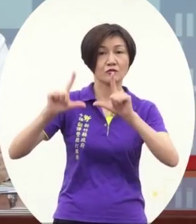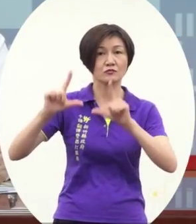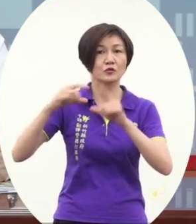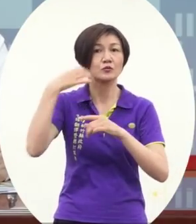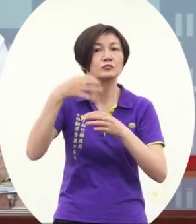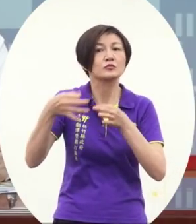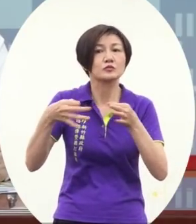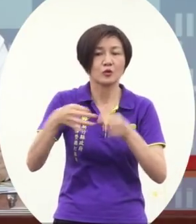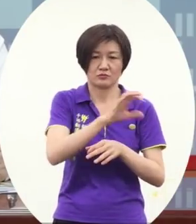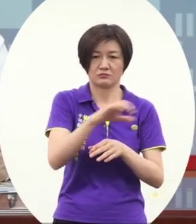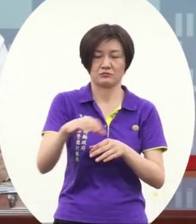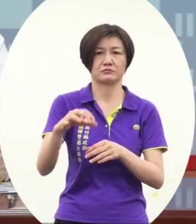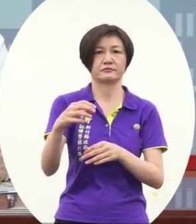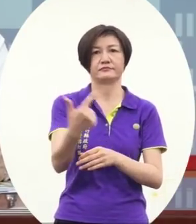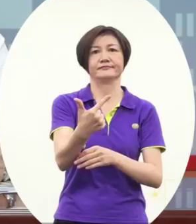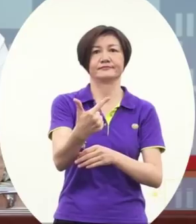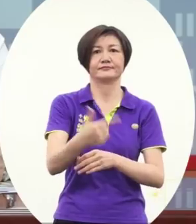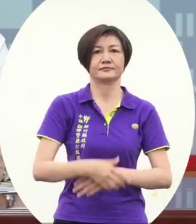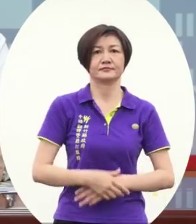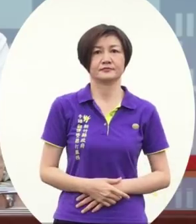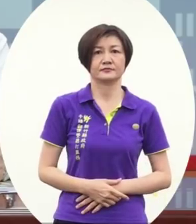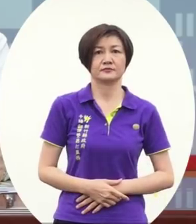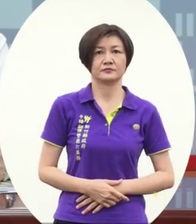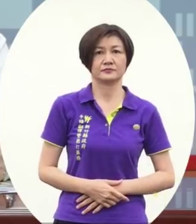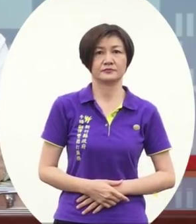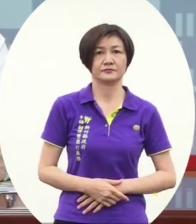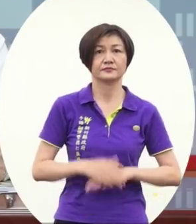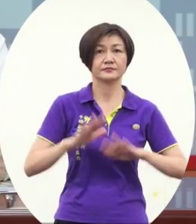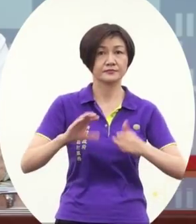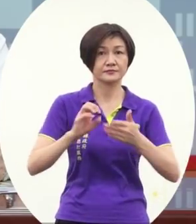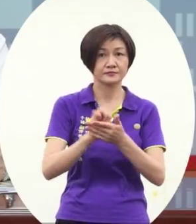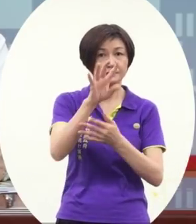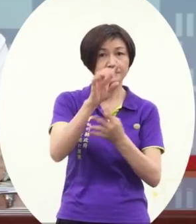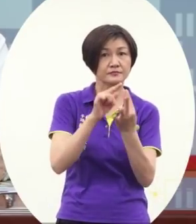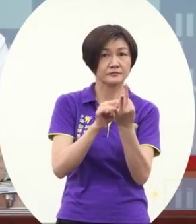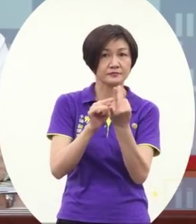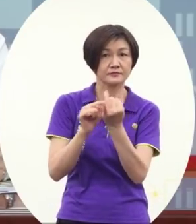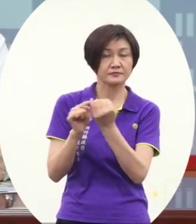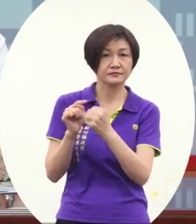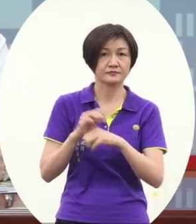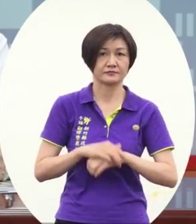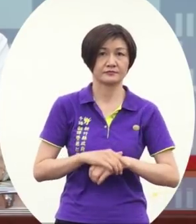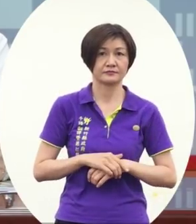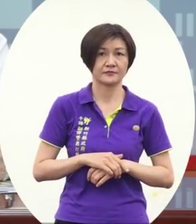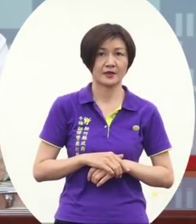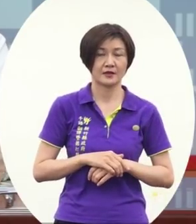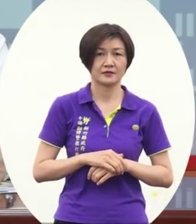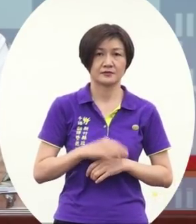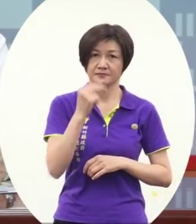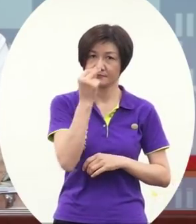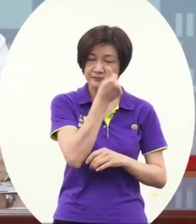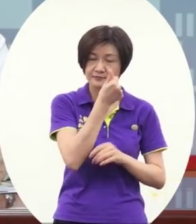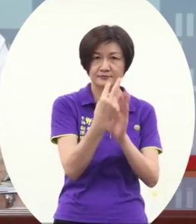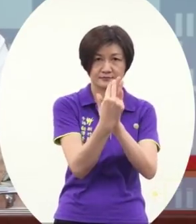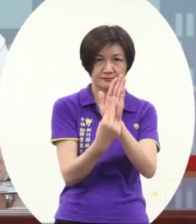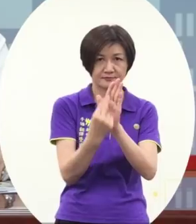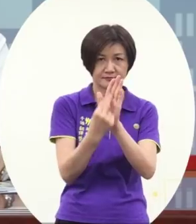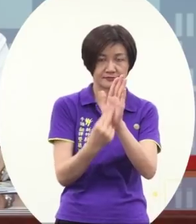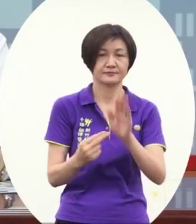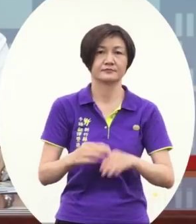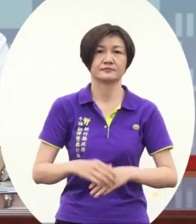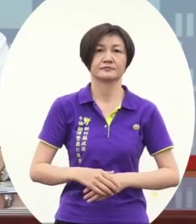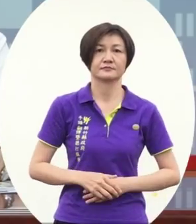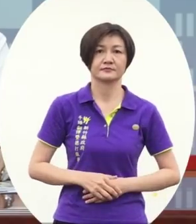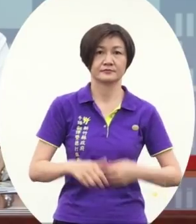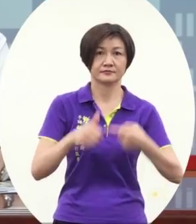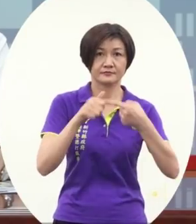等6处。那在今天的报告事项中，有几件事情要向乡亲报告